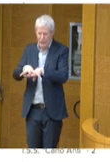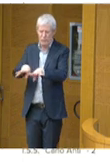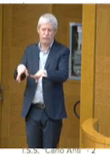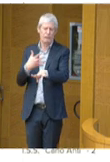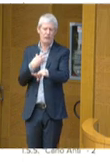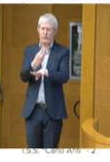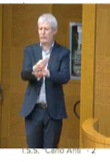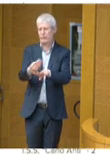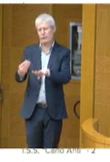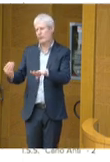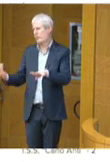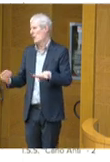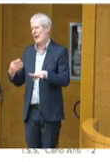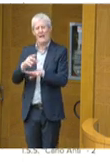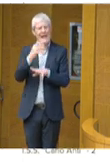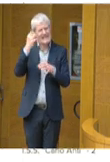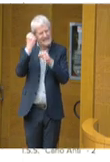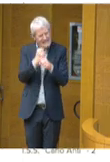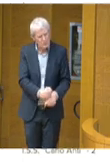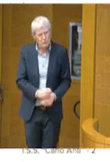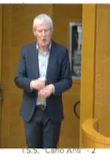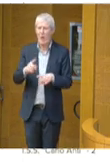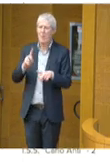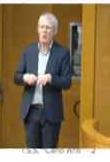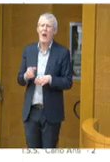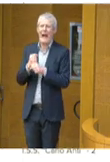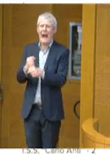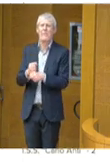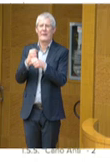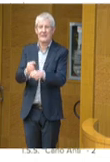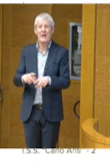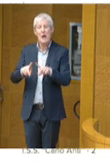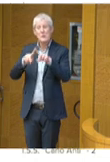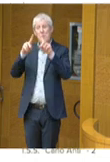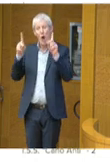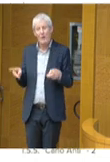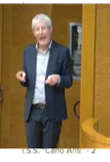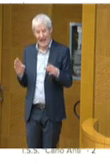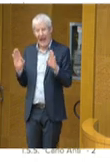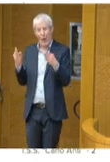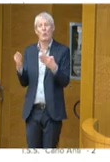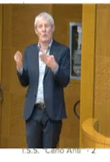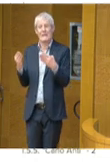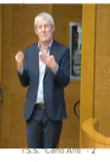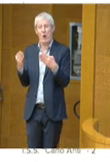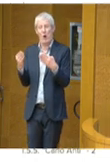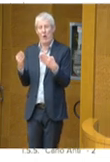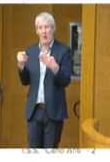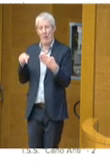attori istituzionali e da diverse rappresentanze. Lo sportello autismo della provincia di